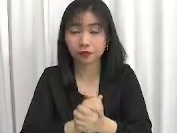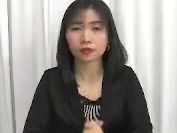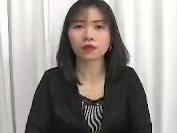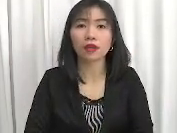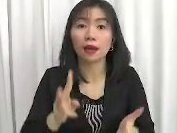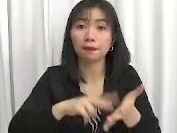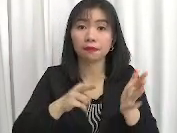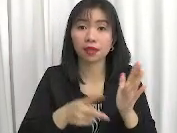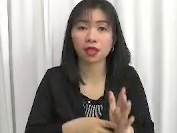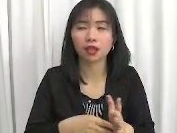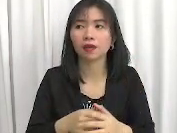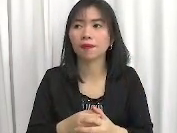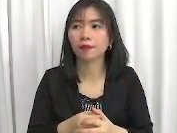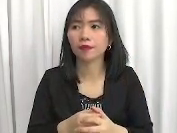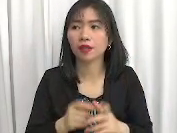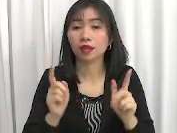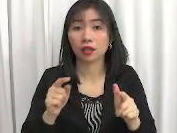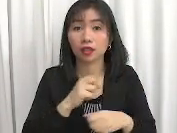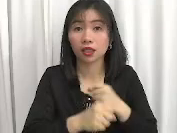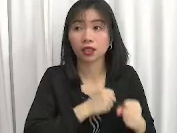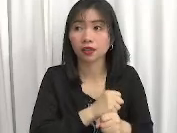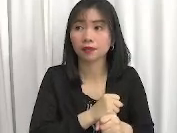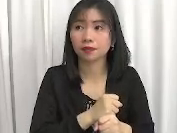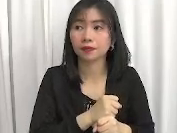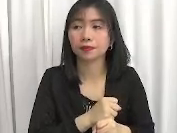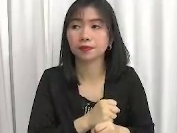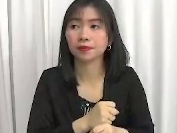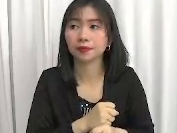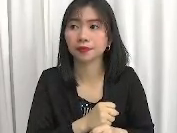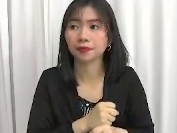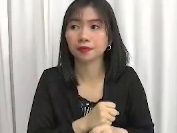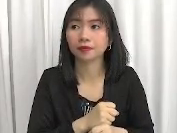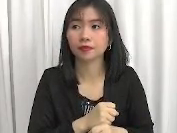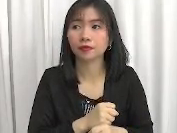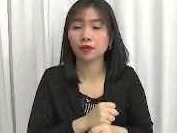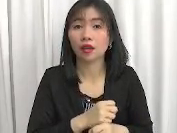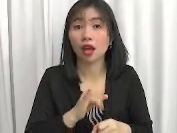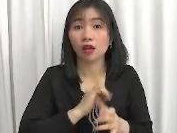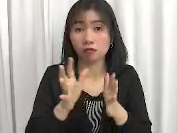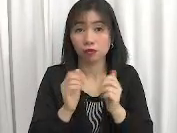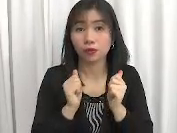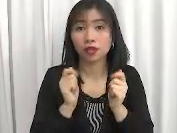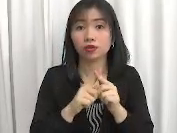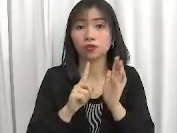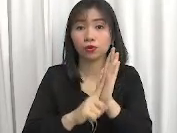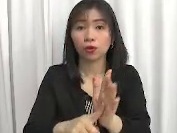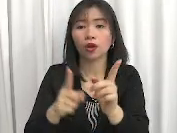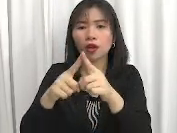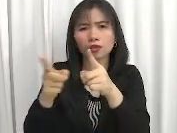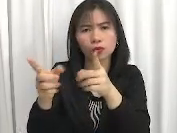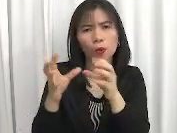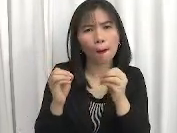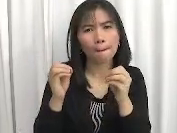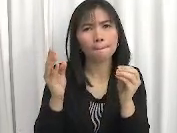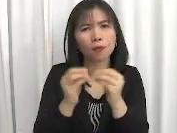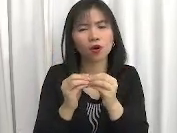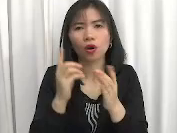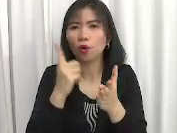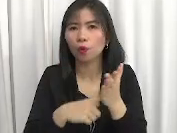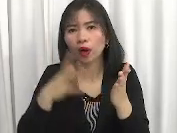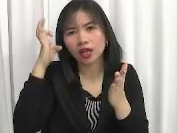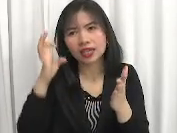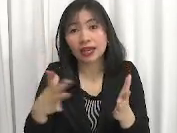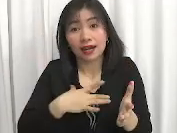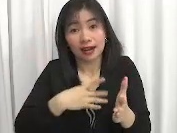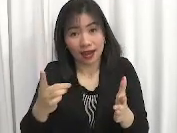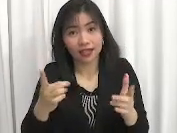this year, I would like, siguro ang gagawin ko is to do more kung ano yung mahilig niya na